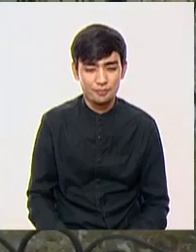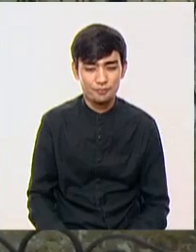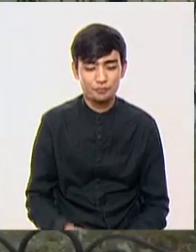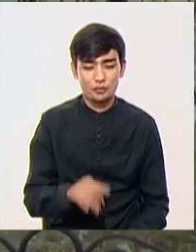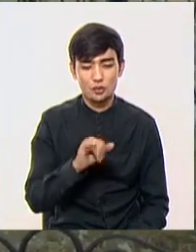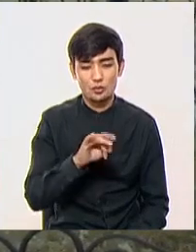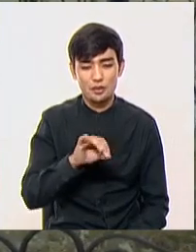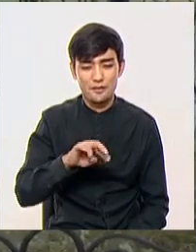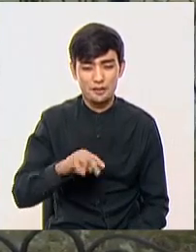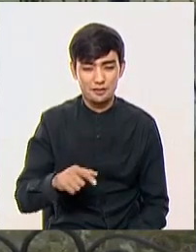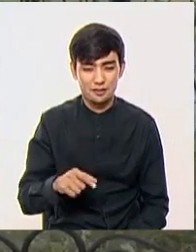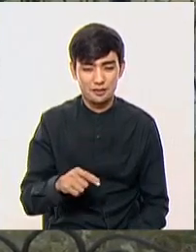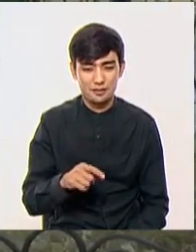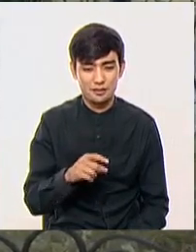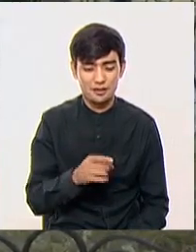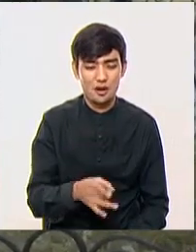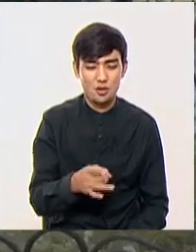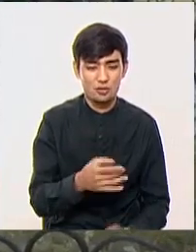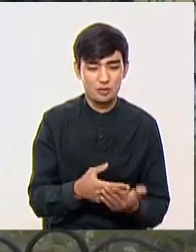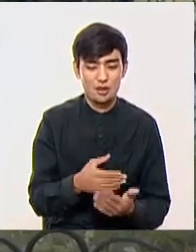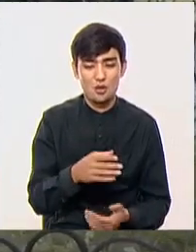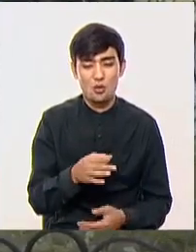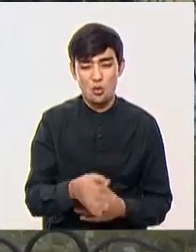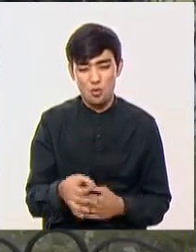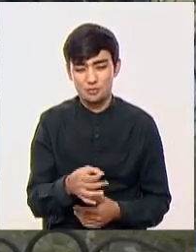уровне района, области,